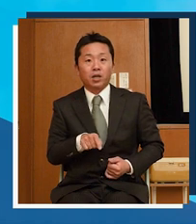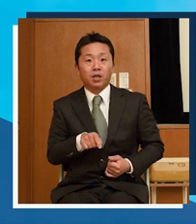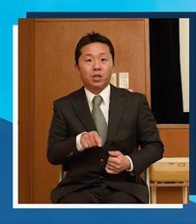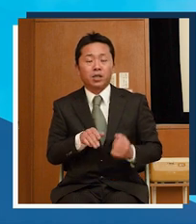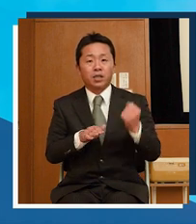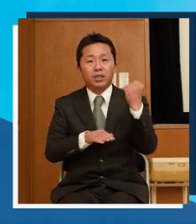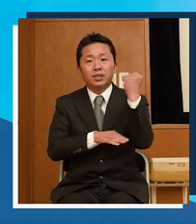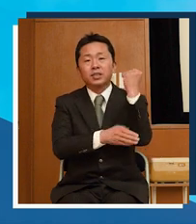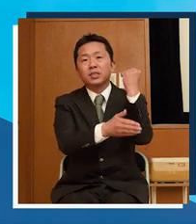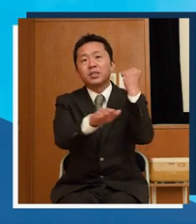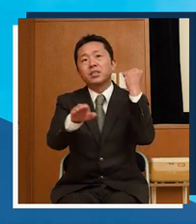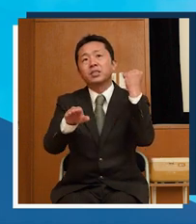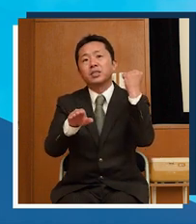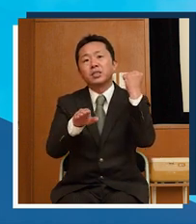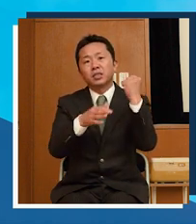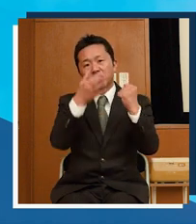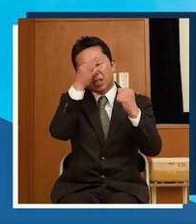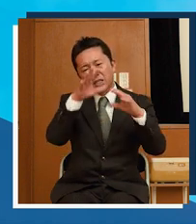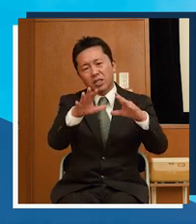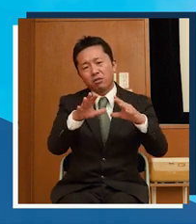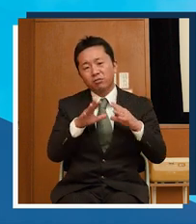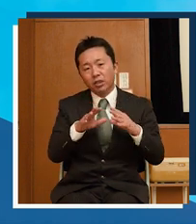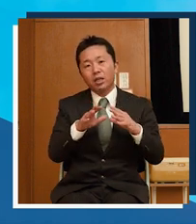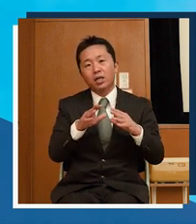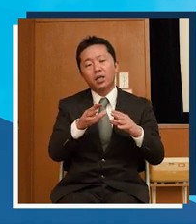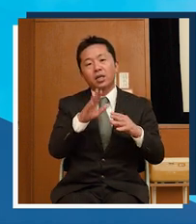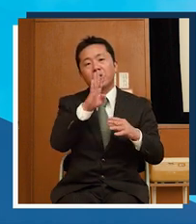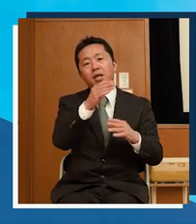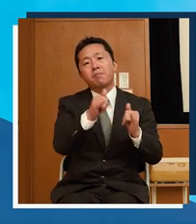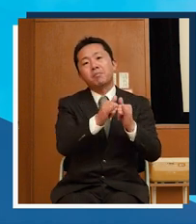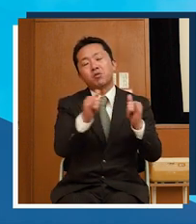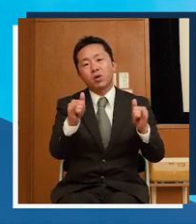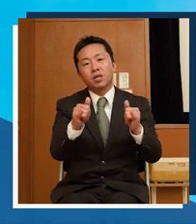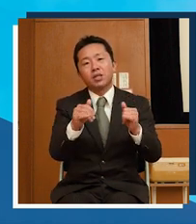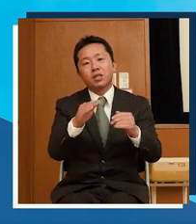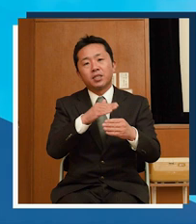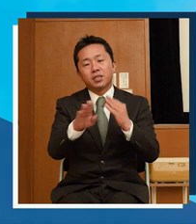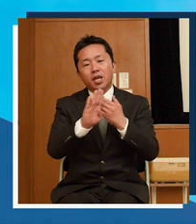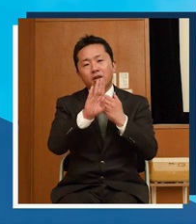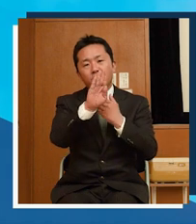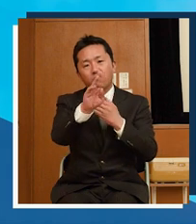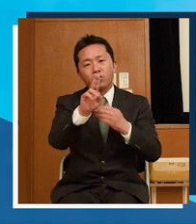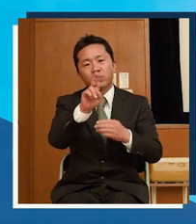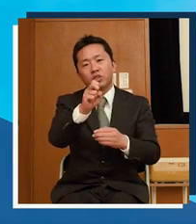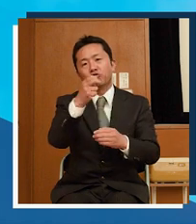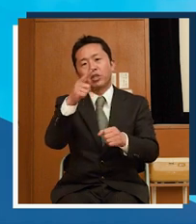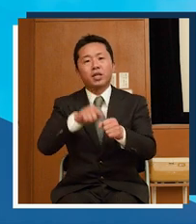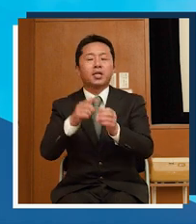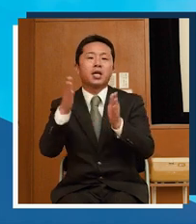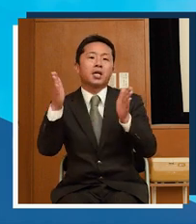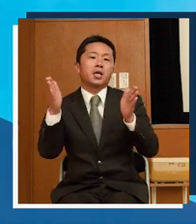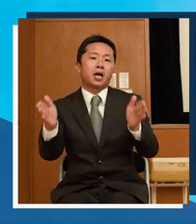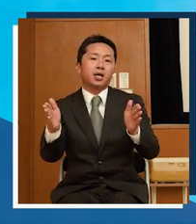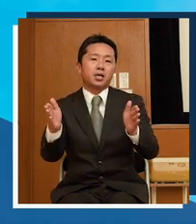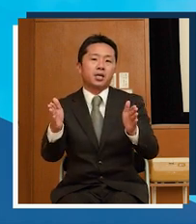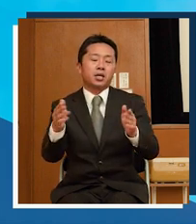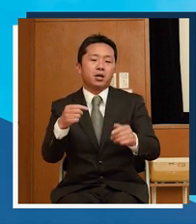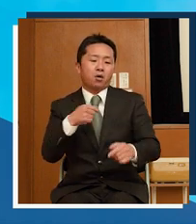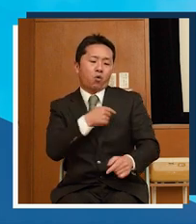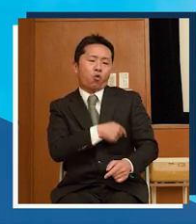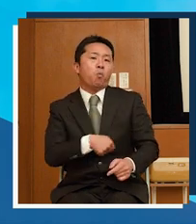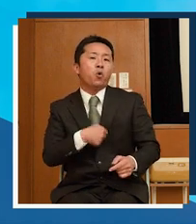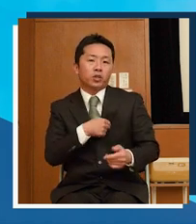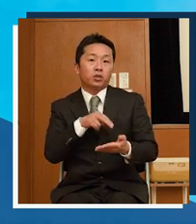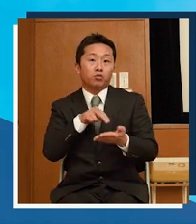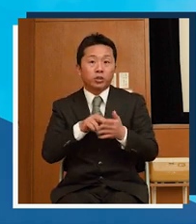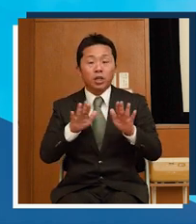筆舌に尽くしがい被害を経験した県民は戦後27年間実現されなかった県民の切なる思いと